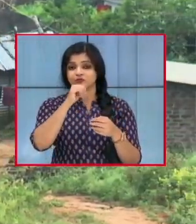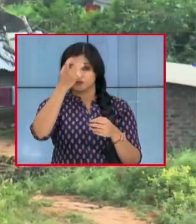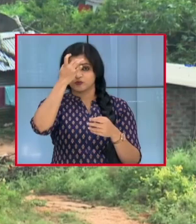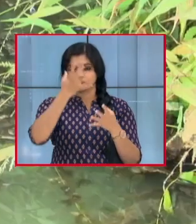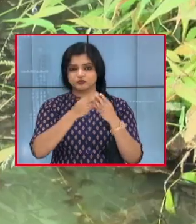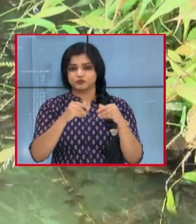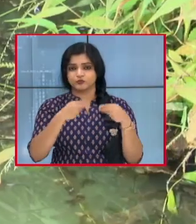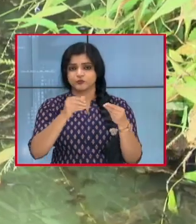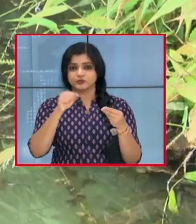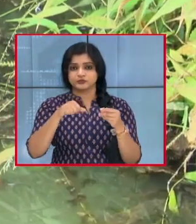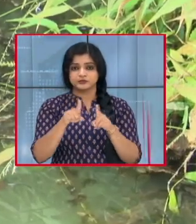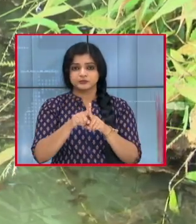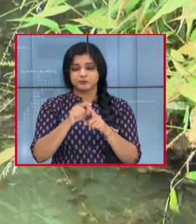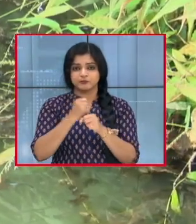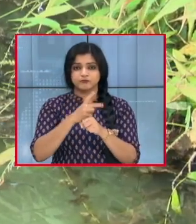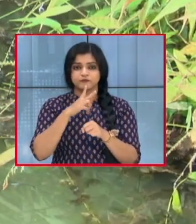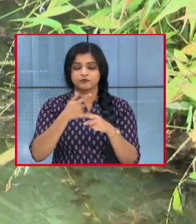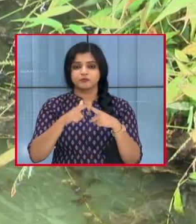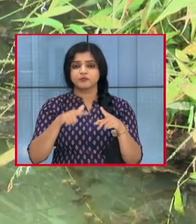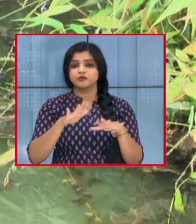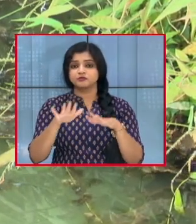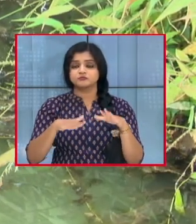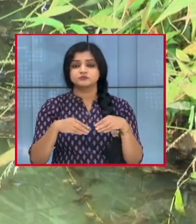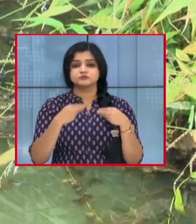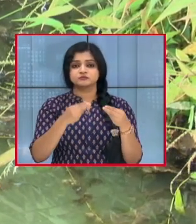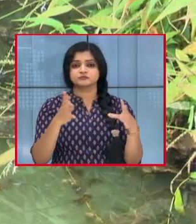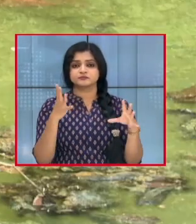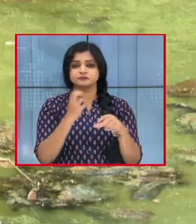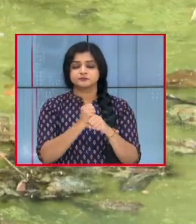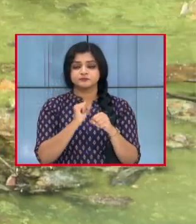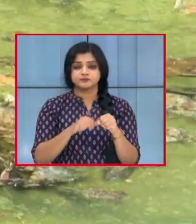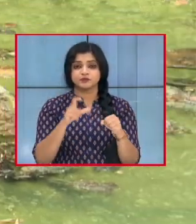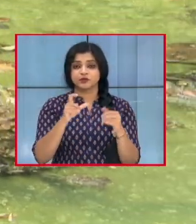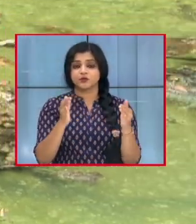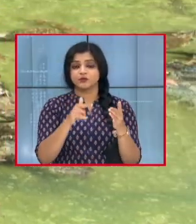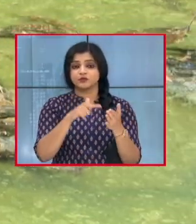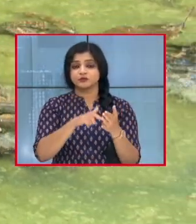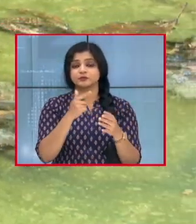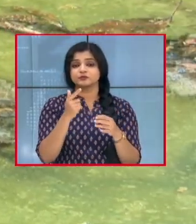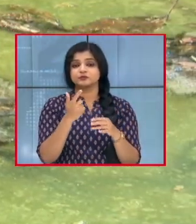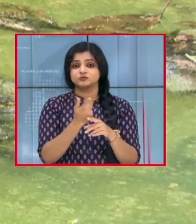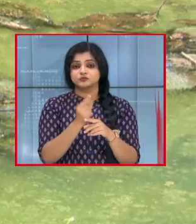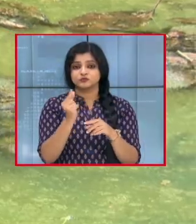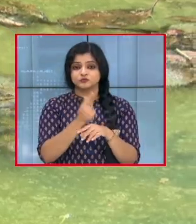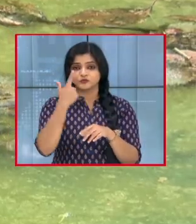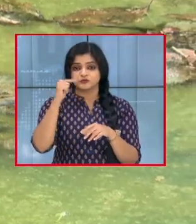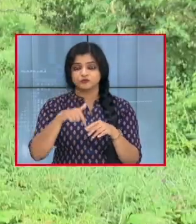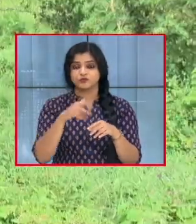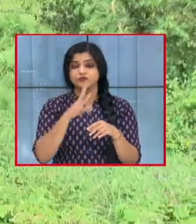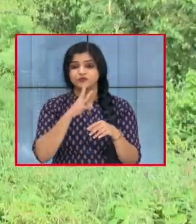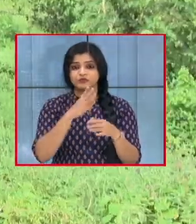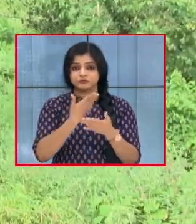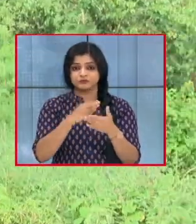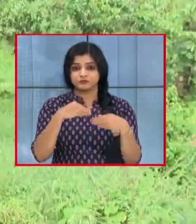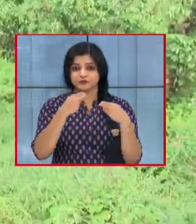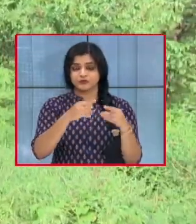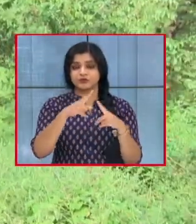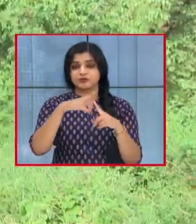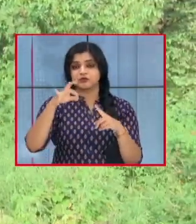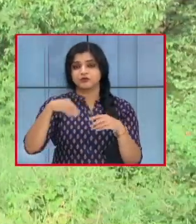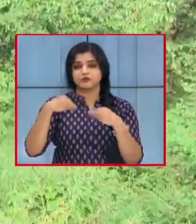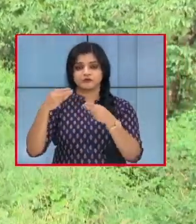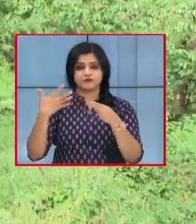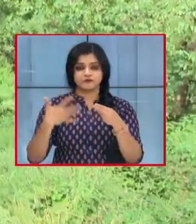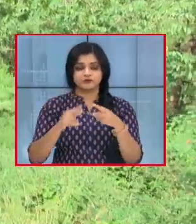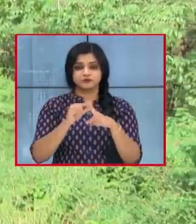അറിയിച്ചിരുന്നെങ്കിലും ഇന്നും ഈ പദ്ധതികളൊന്നും യാഥാർത്ഥ്യമായിട്ടില്ല. കോളനിക്കാർക്ക് ഉപയോഗിക്കാനുള്ള കുളത്തിന് ടെൻഡർ ആയിട്ടുണ്ടെന്നാണ് പഞ്ചായത്തിന്റെ